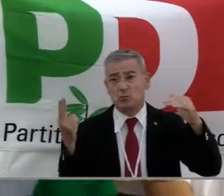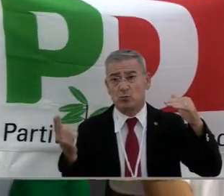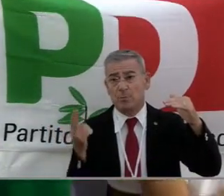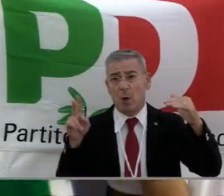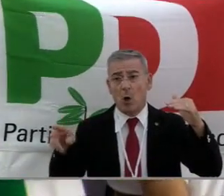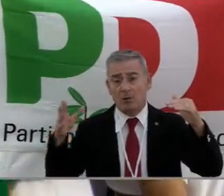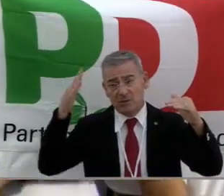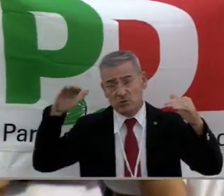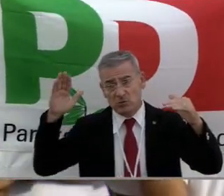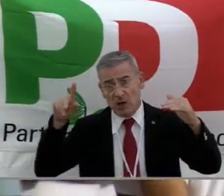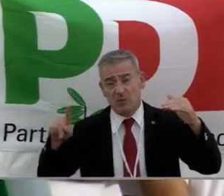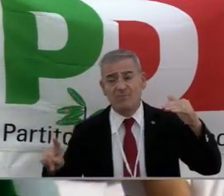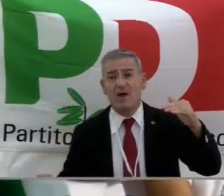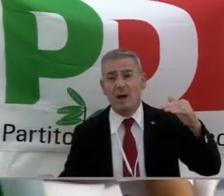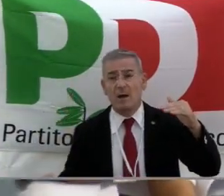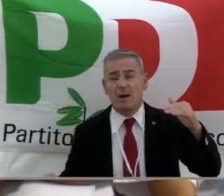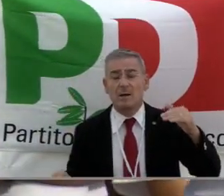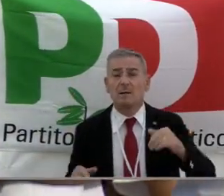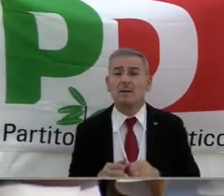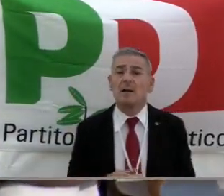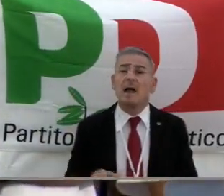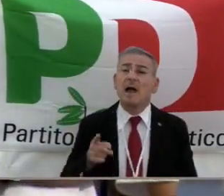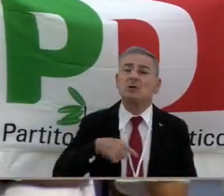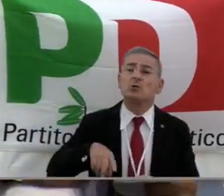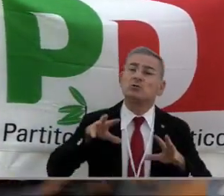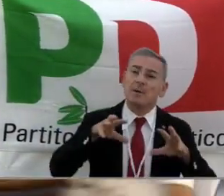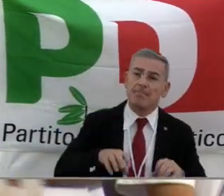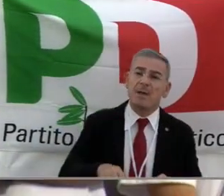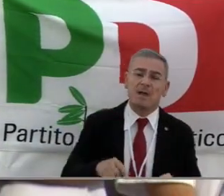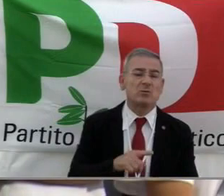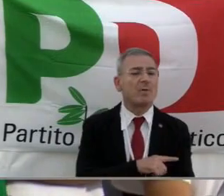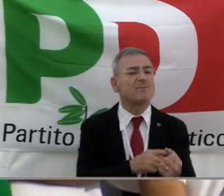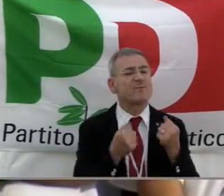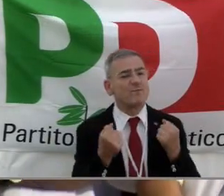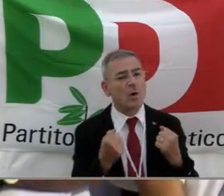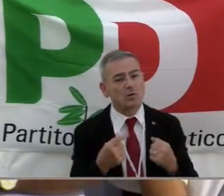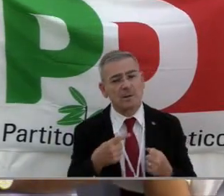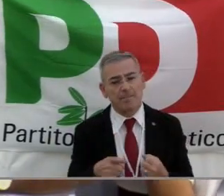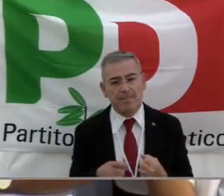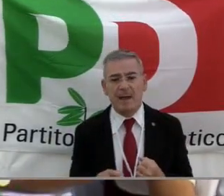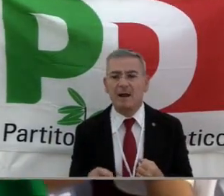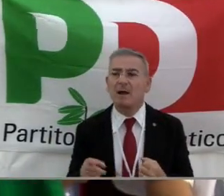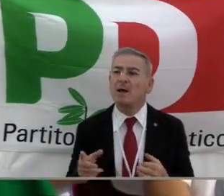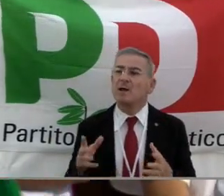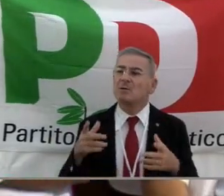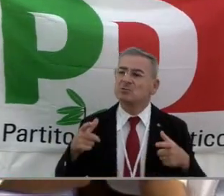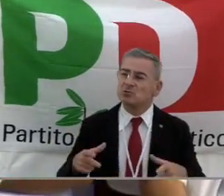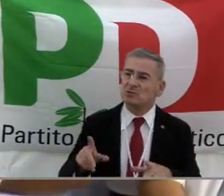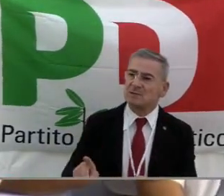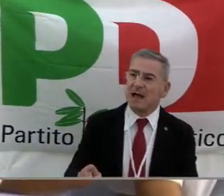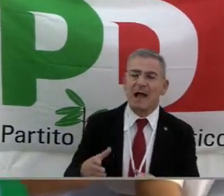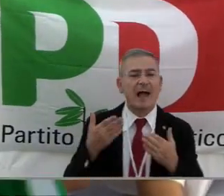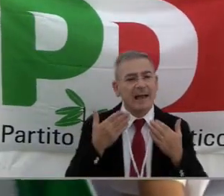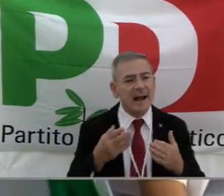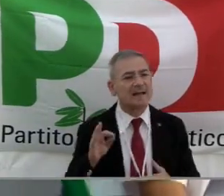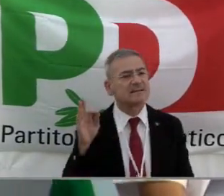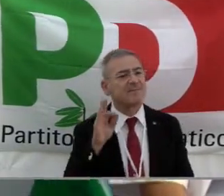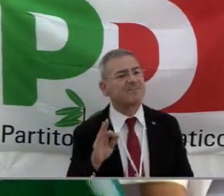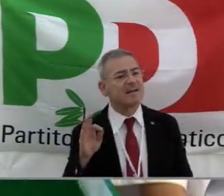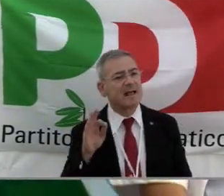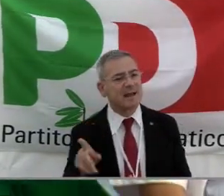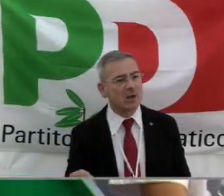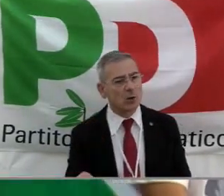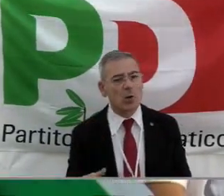a Genova. E ancora il nostro impegno sarà forte per quella città. Grazie a Federico per le sue